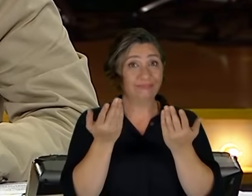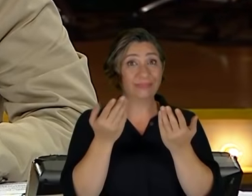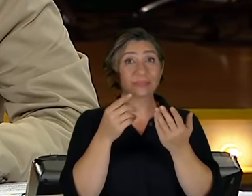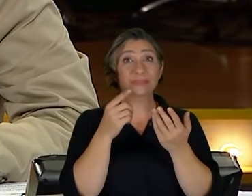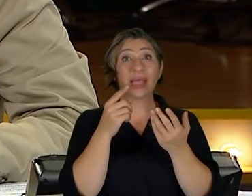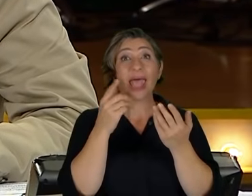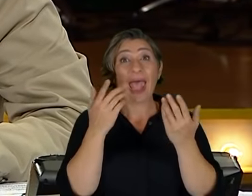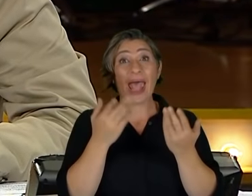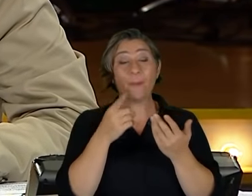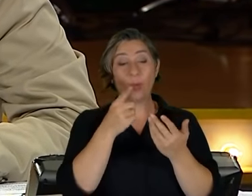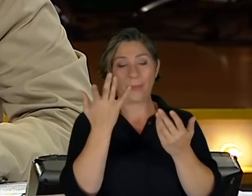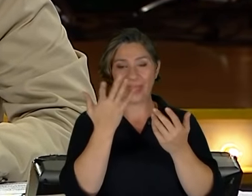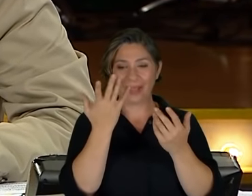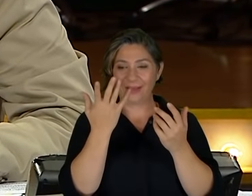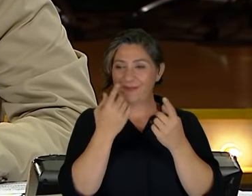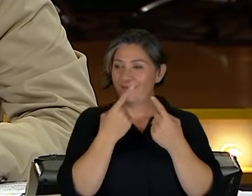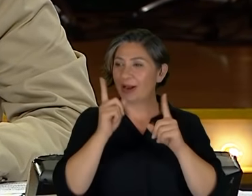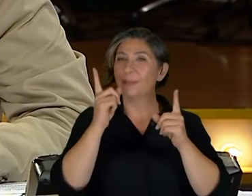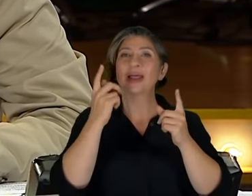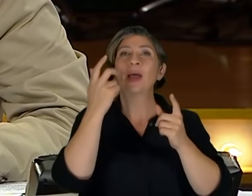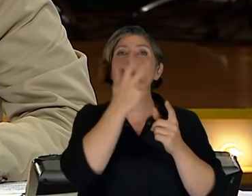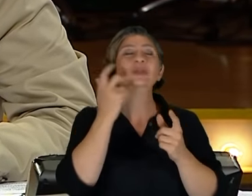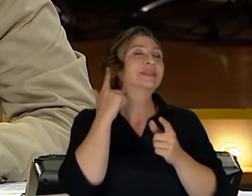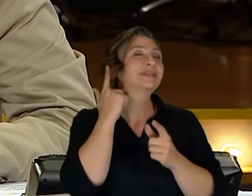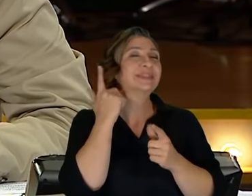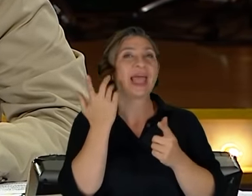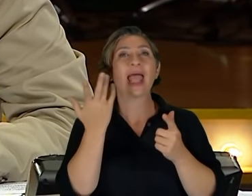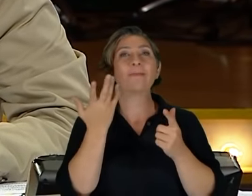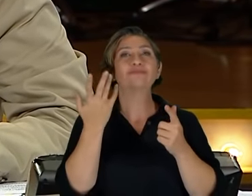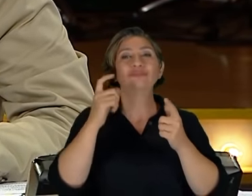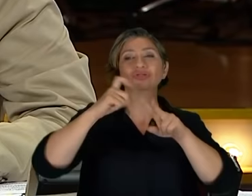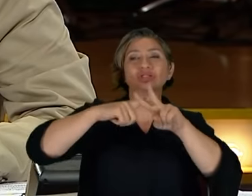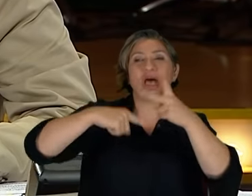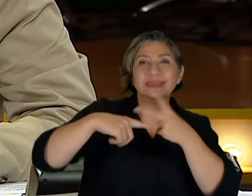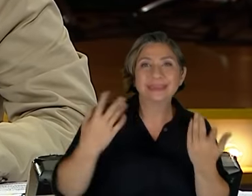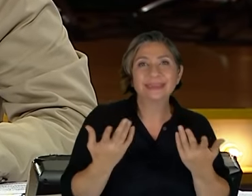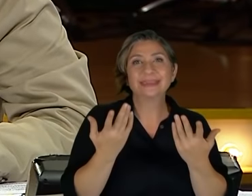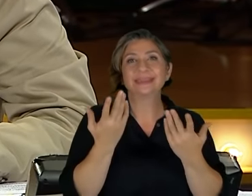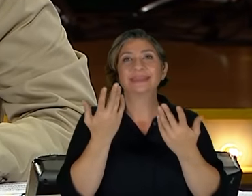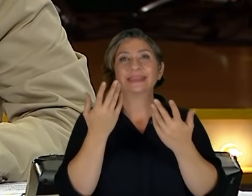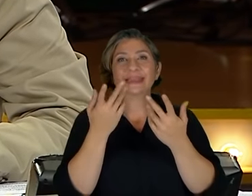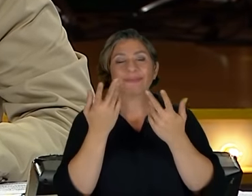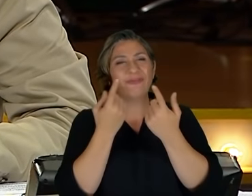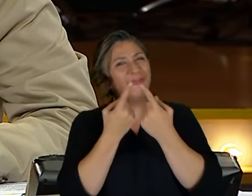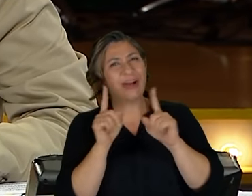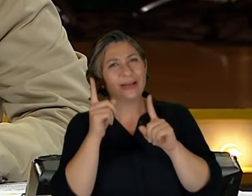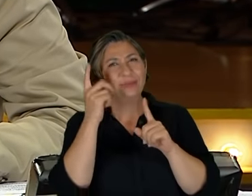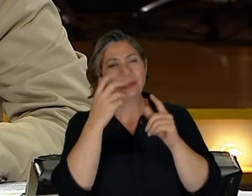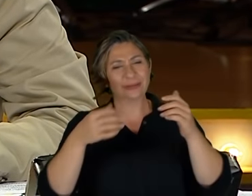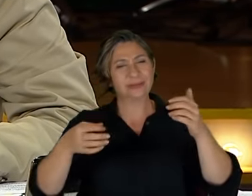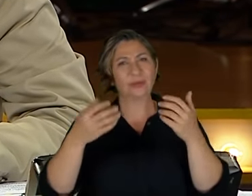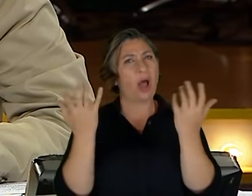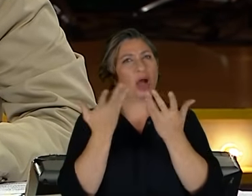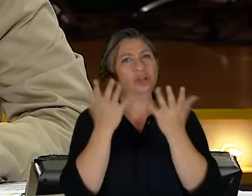şarkıyı... Hem böyle bir balat havası var, hem jazzy gidiyor, hem değil mi? Yayıllar var